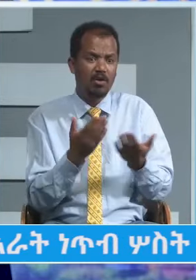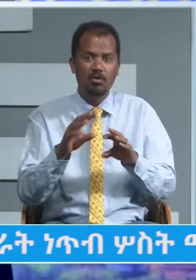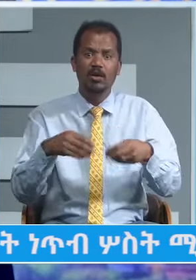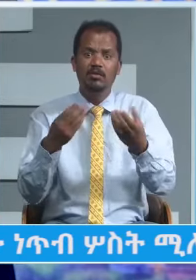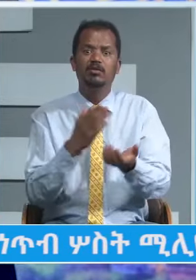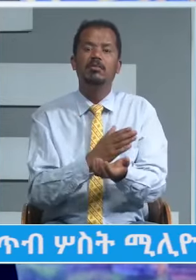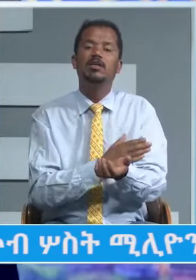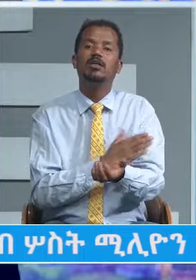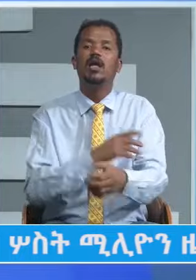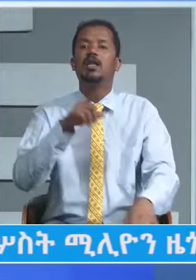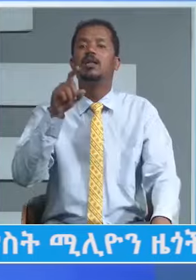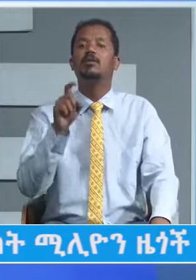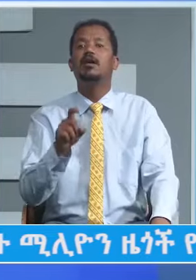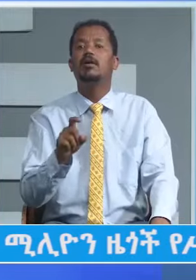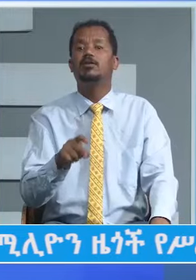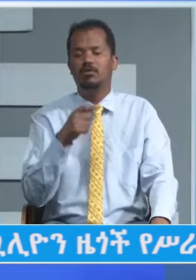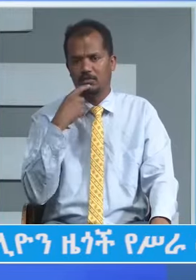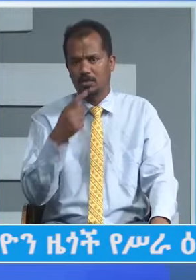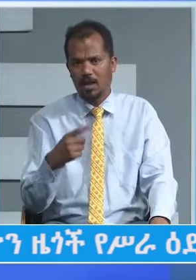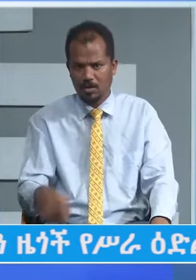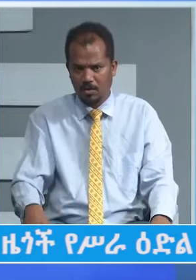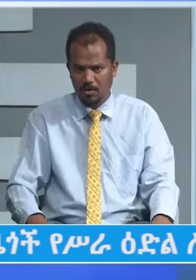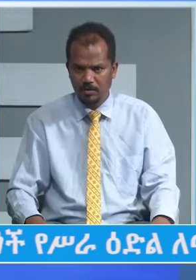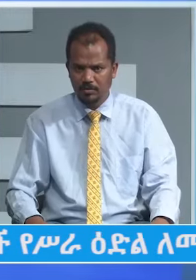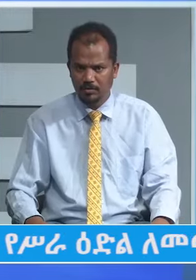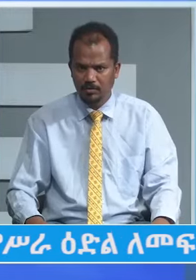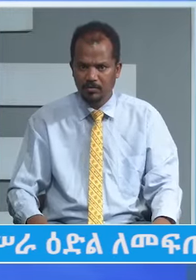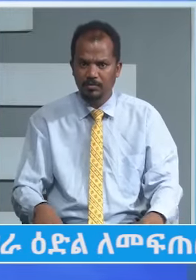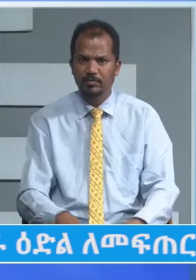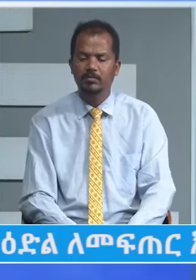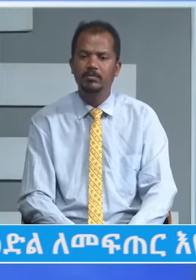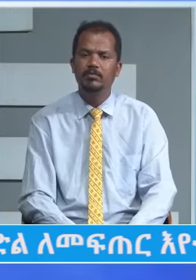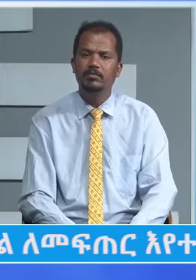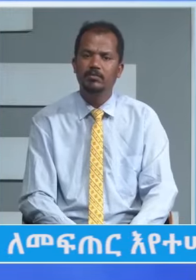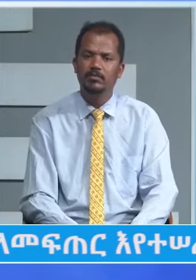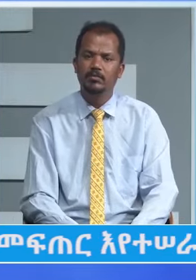አገልግሎት አሰጣጣቸውን ማሻሻል እንደሚገባቸውም አስገንዝበዋል።